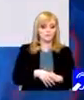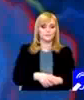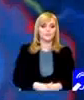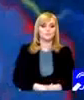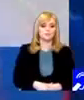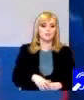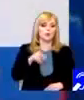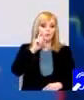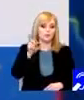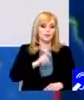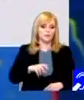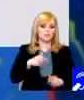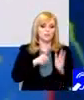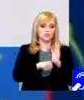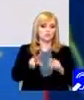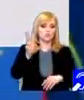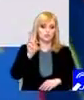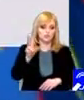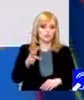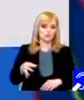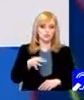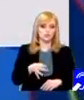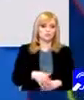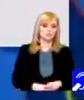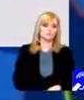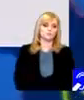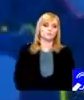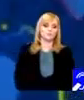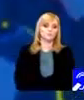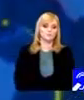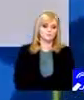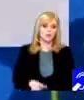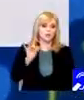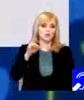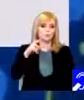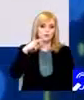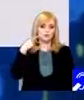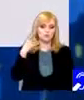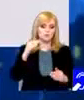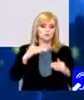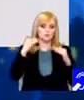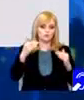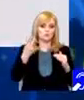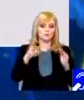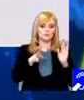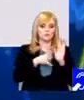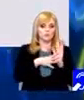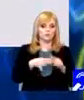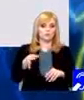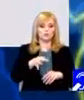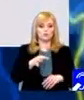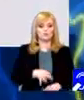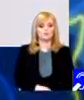ban mai mult. Hrivna ucraineană este în scădere cu un ban și va valora 62 de bani. Rubla rusească se scumpește cu un ban și atinge cotația